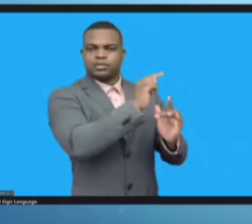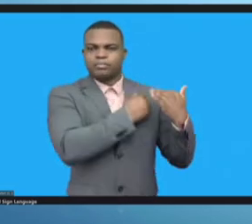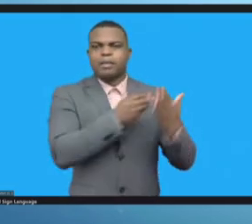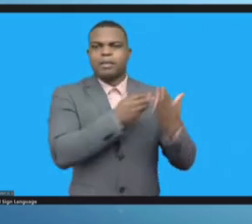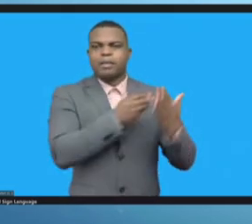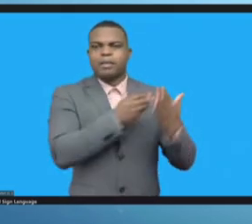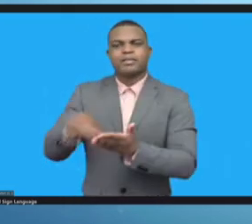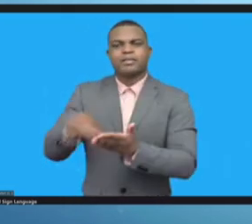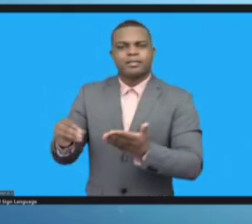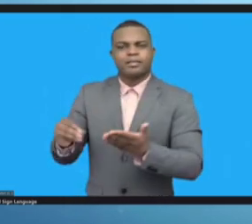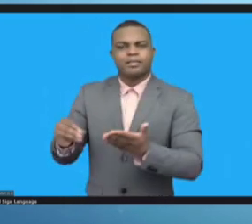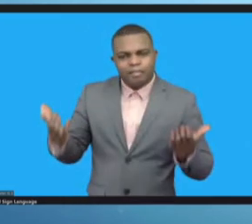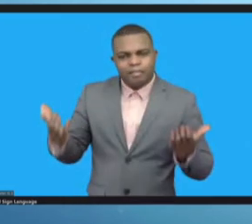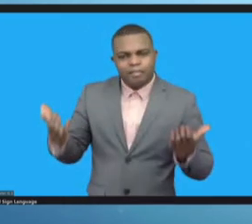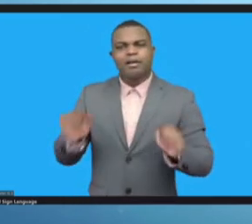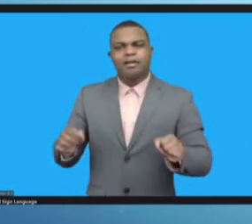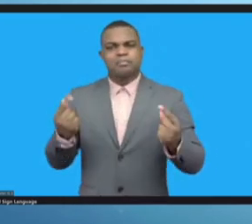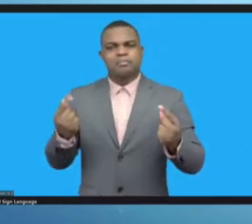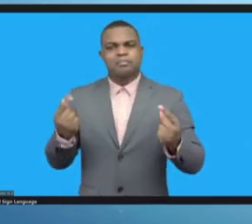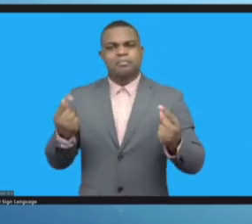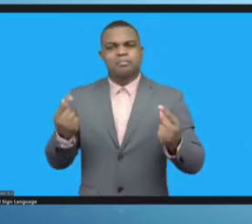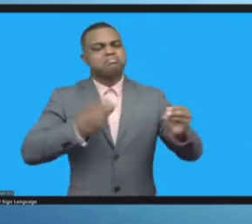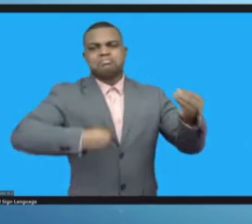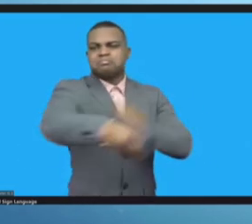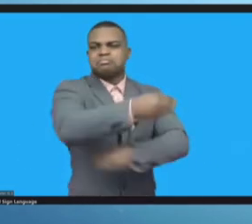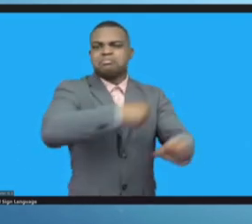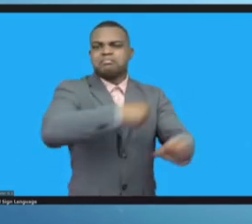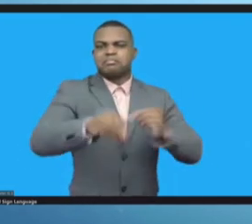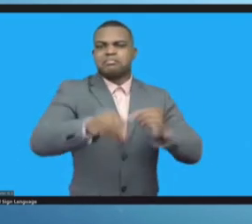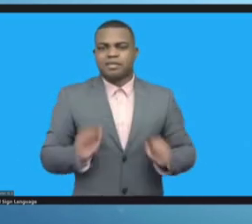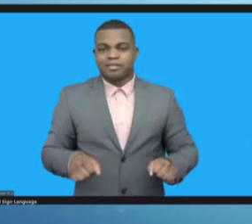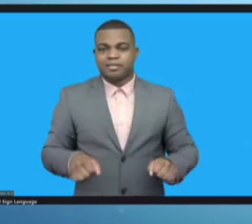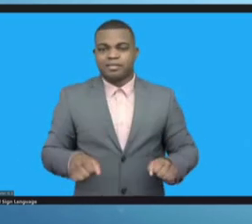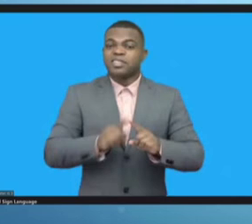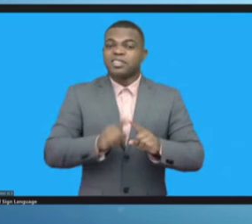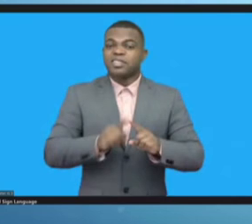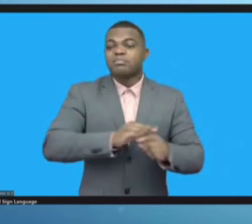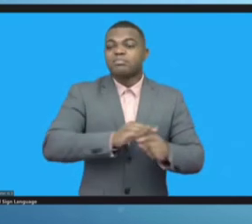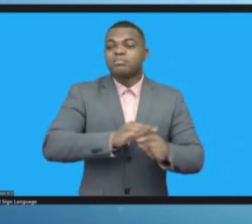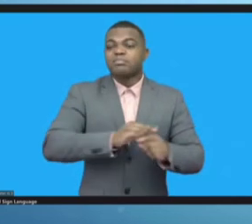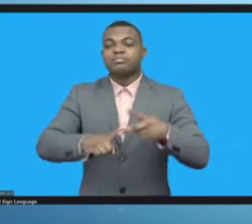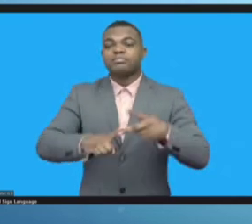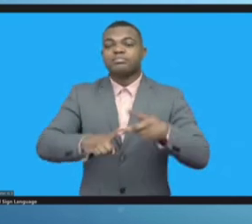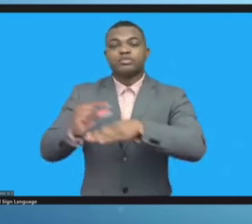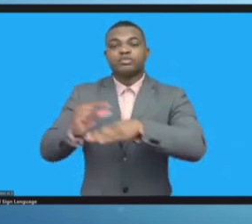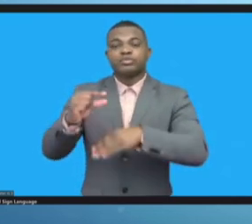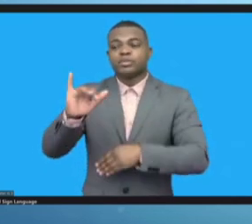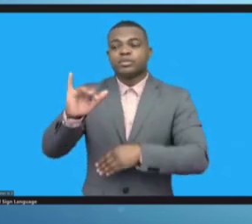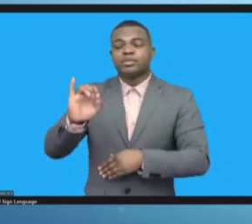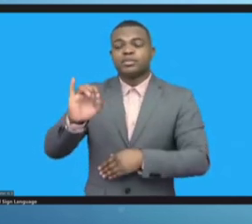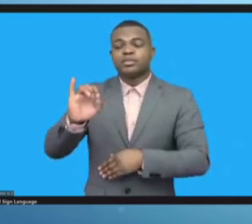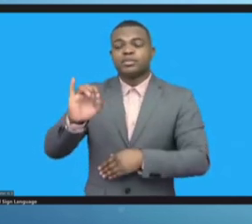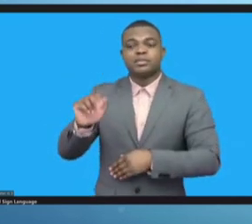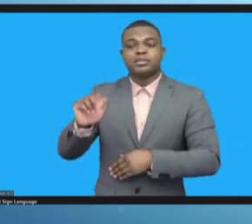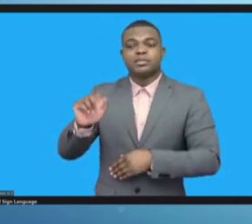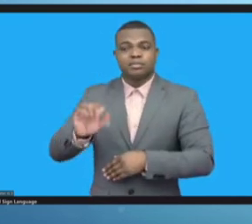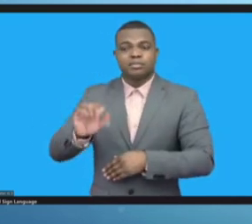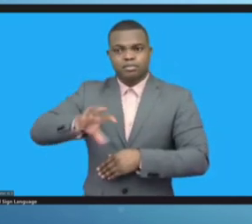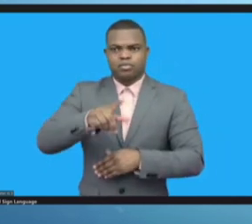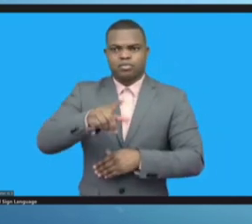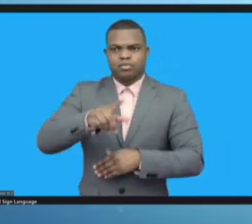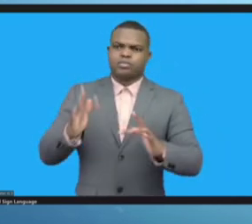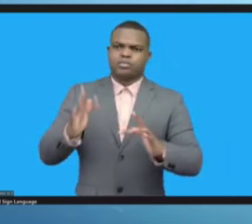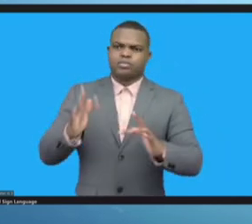permet aux enfants d'être mieux scolarisés. Il y a un grand nombre de scientifiques africains en matière de